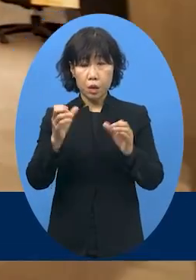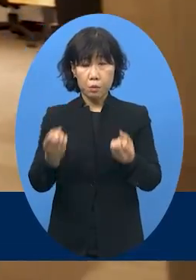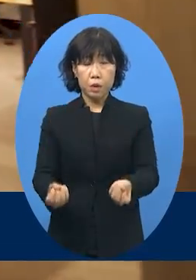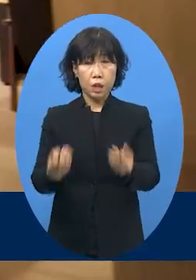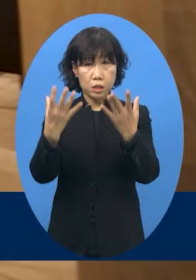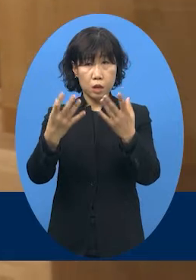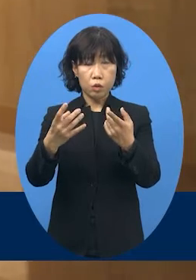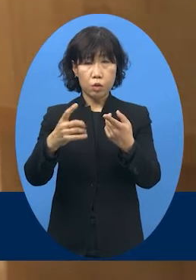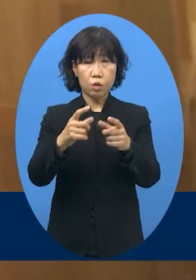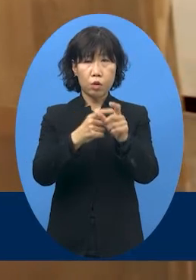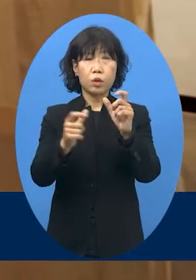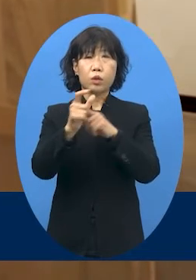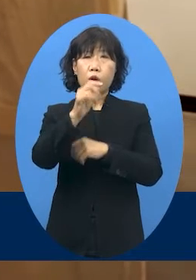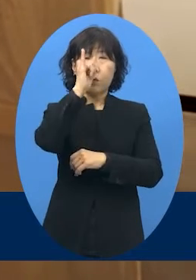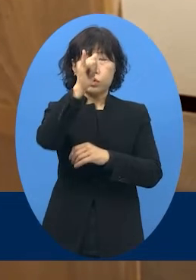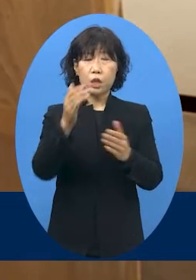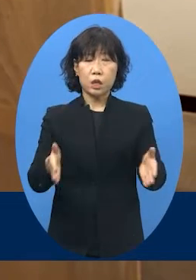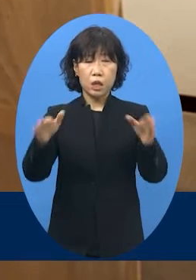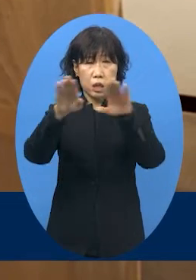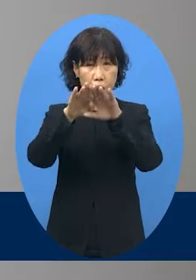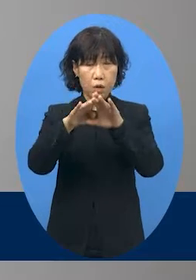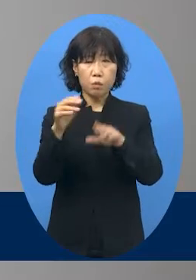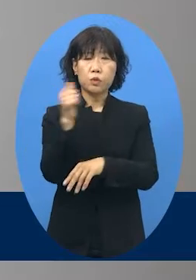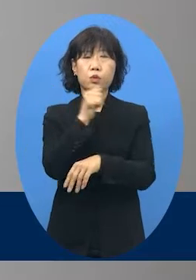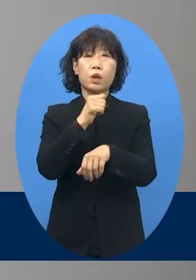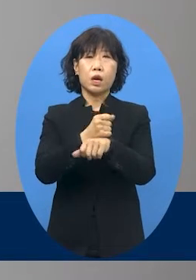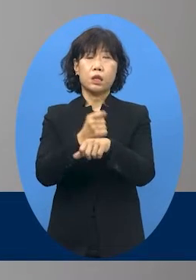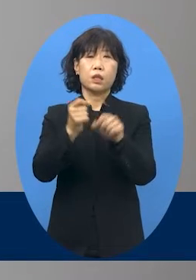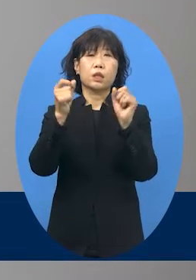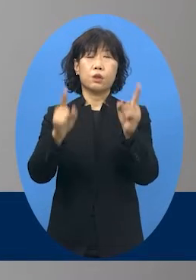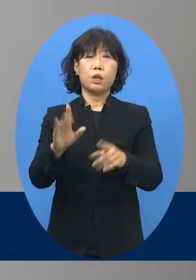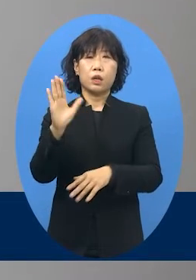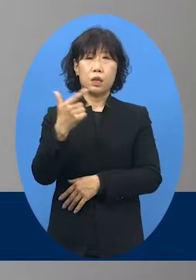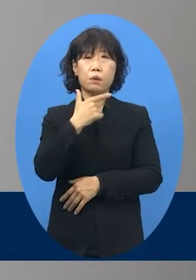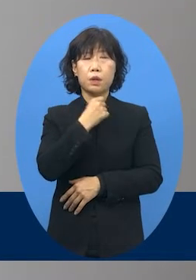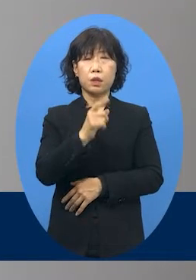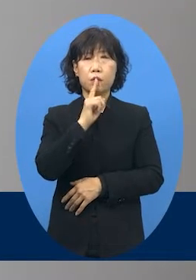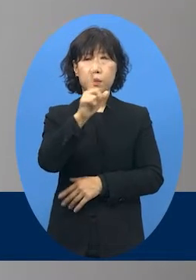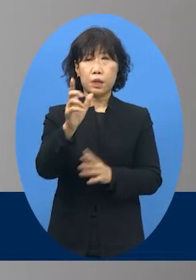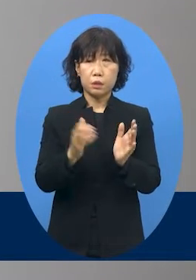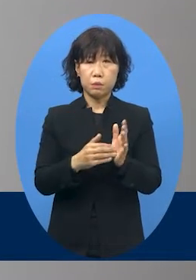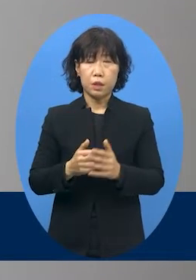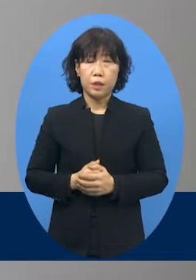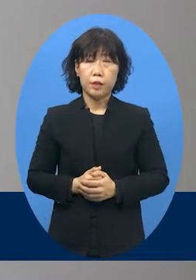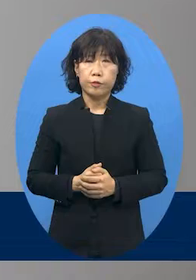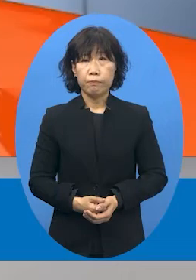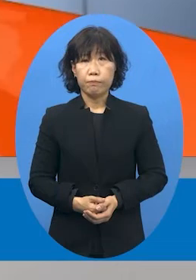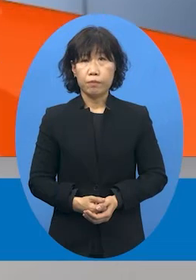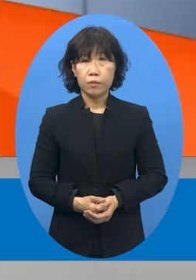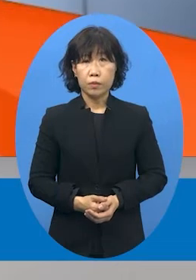더욱 동대문구에 우수한 사회적 경제기업을 알리는 기회가 바란다고 전했습니다